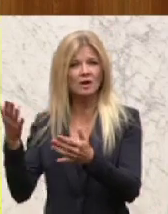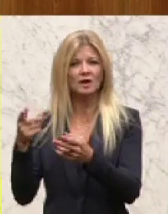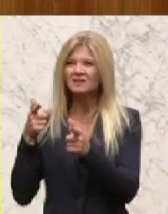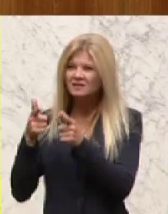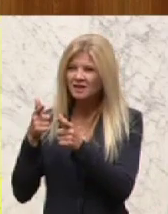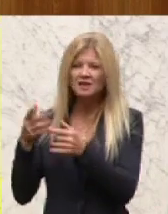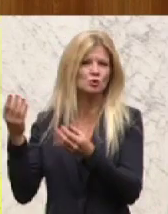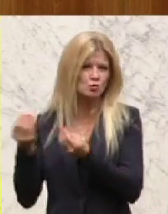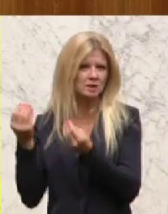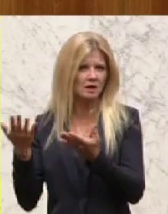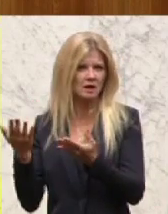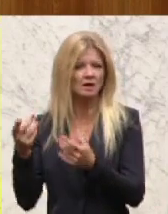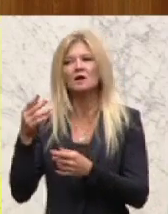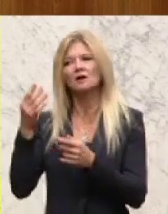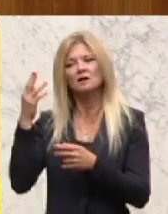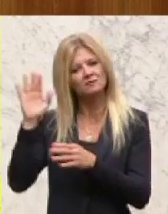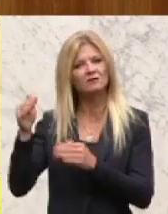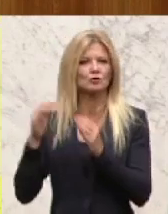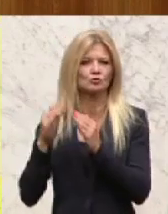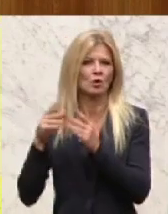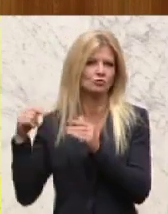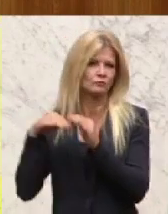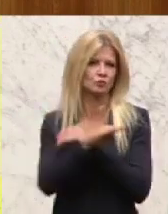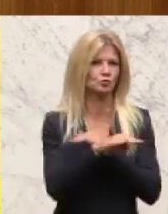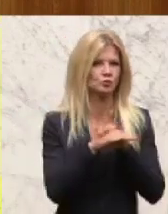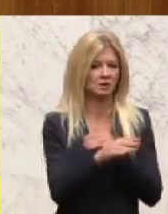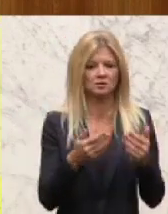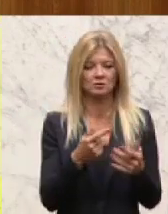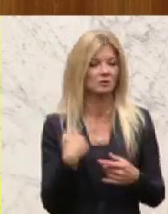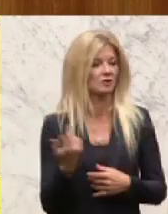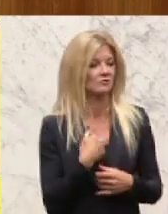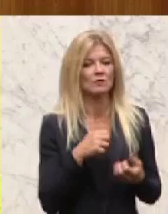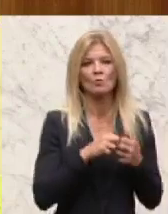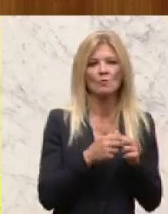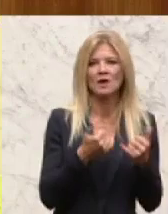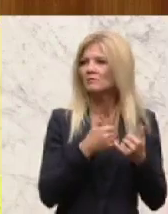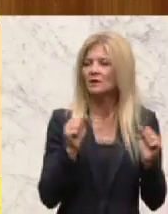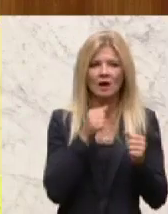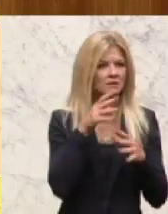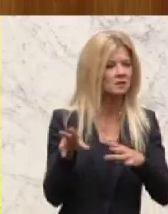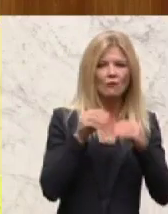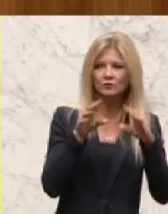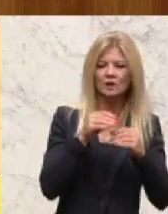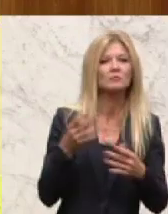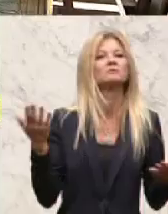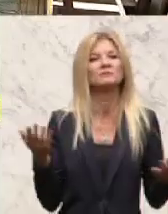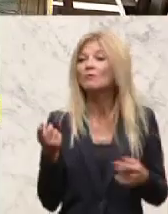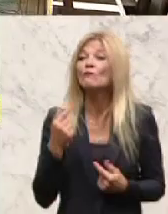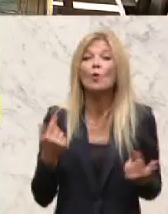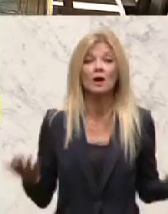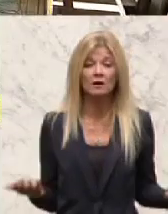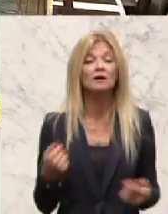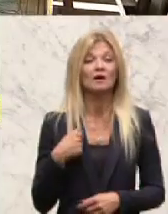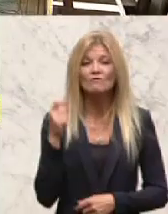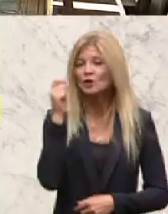Heimatländern flüchten. Das ist und wir sie nicht unterbringen können. Was ist es? Es ist das Versäumnis der letzten Jahrzehnte. Warum?